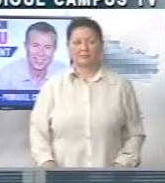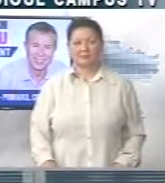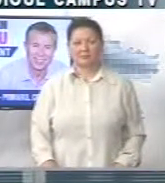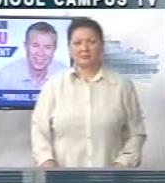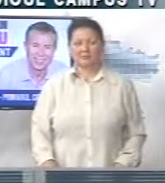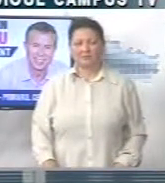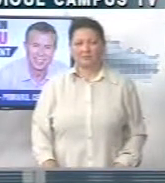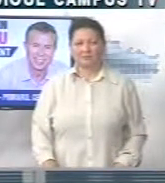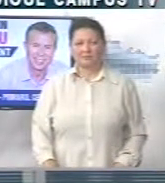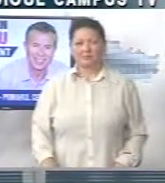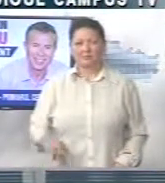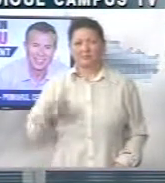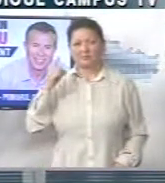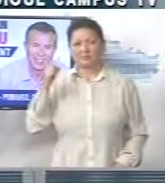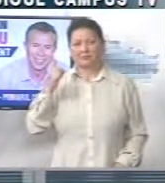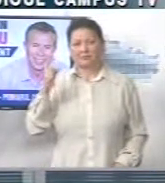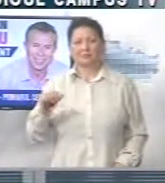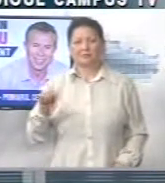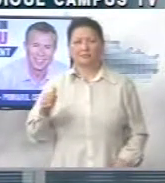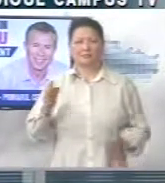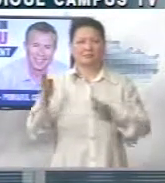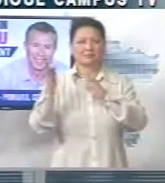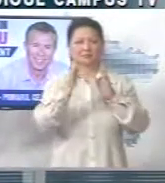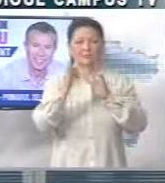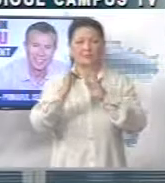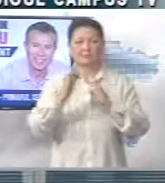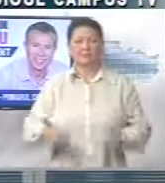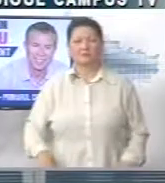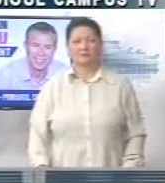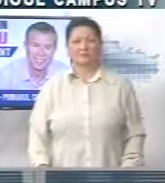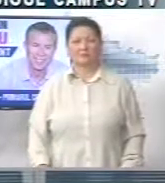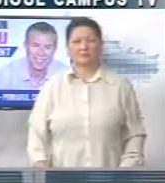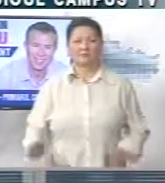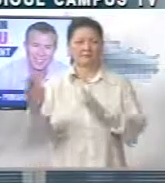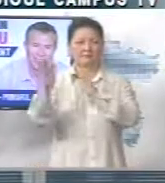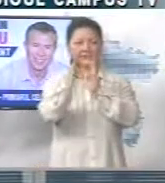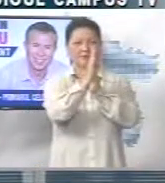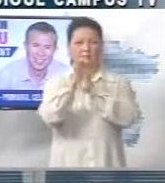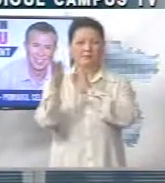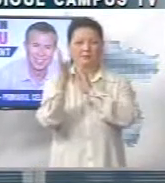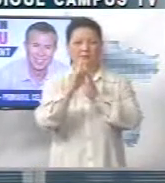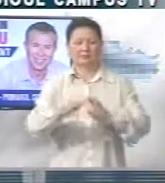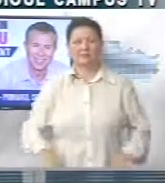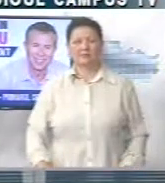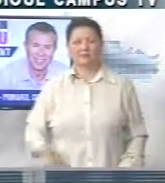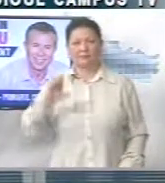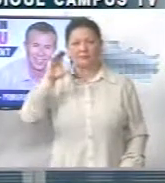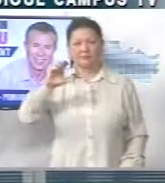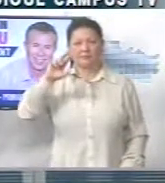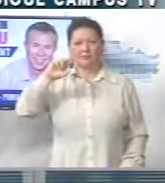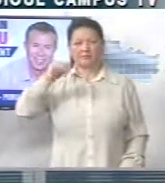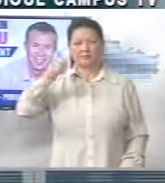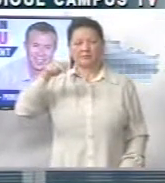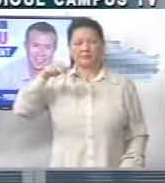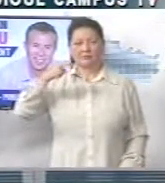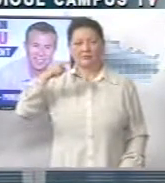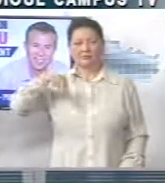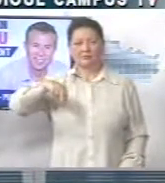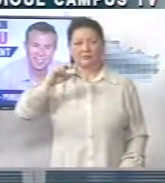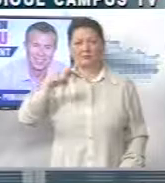și funcțional un astfel de parc și este păcat că avându-l și să nu continuăm în a-l